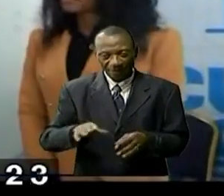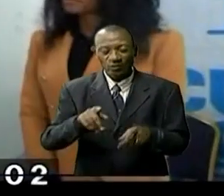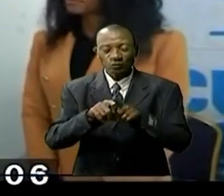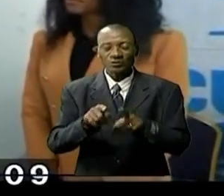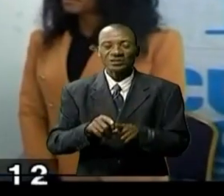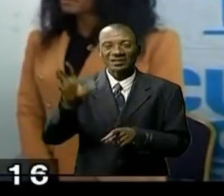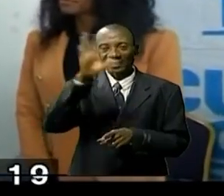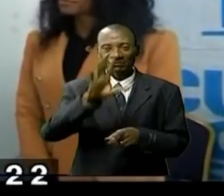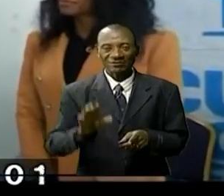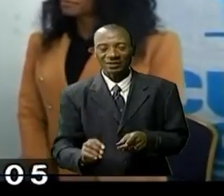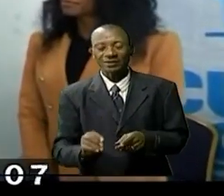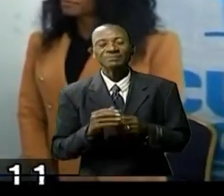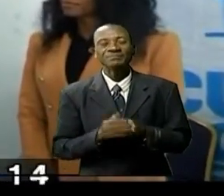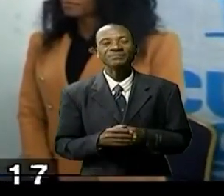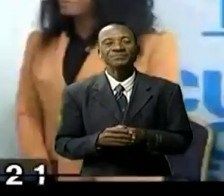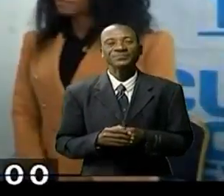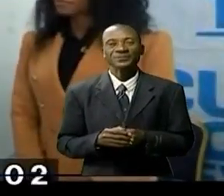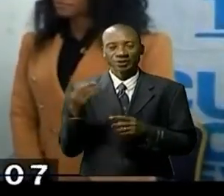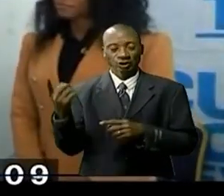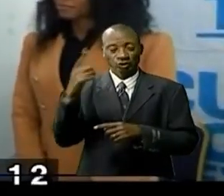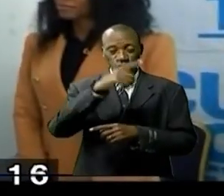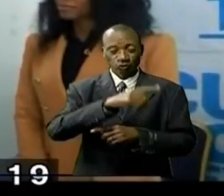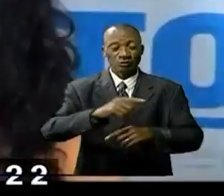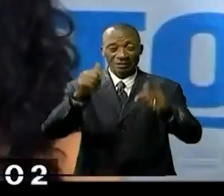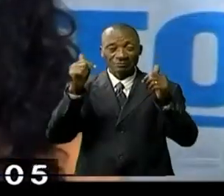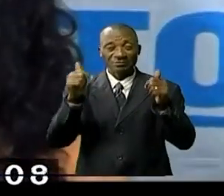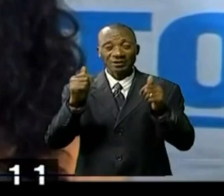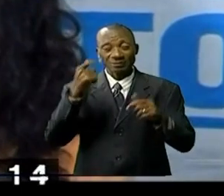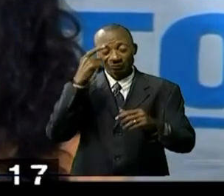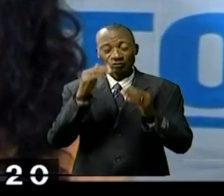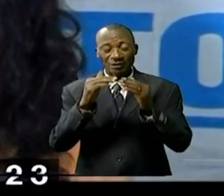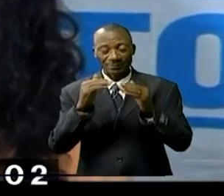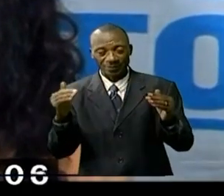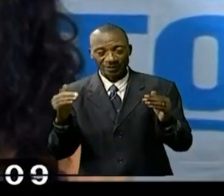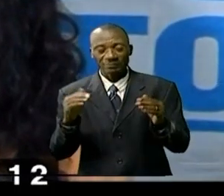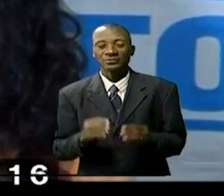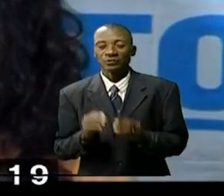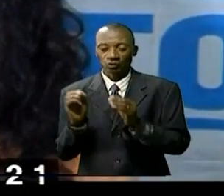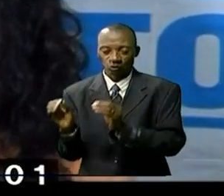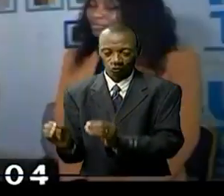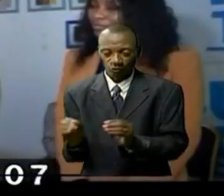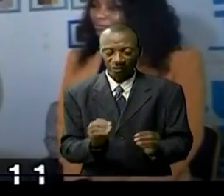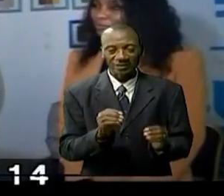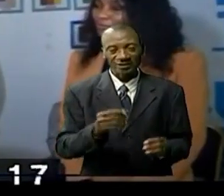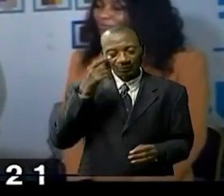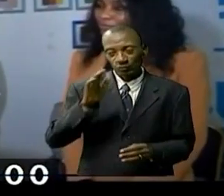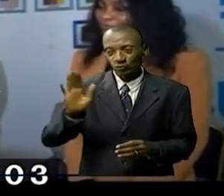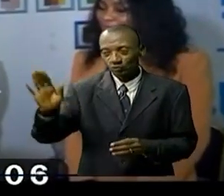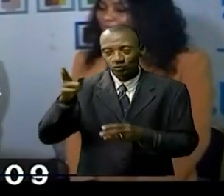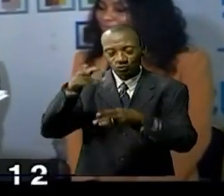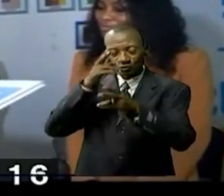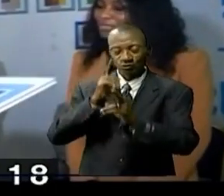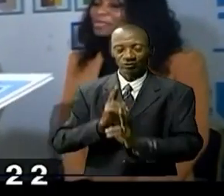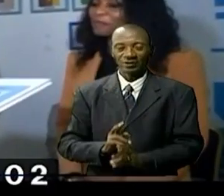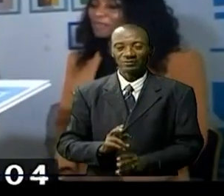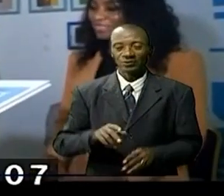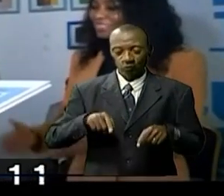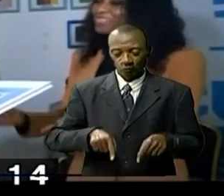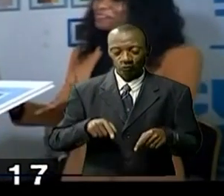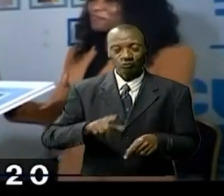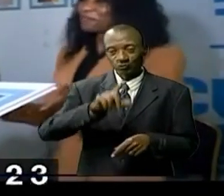une journée blogueuse pour la paix a été organisée à son honneur ce lundi oui novembre